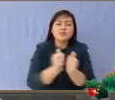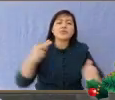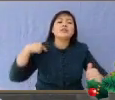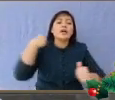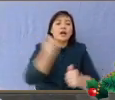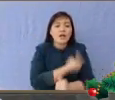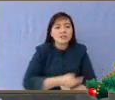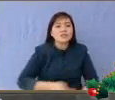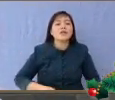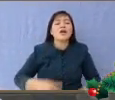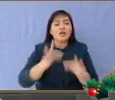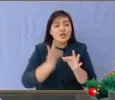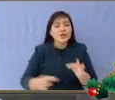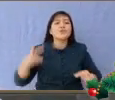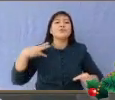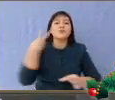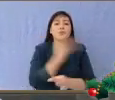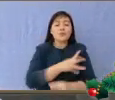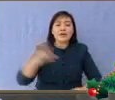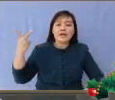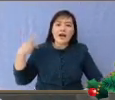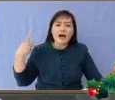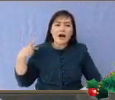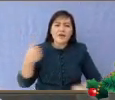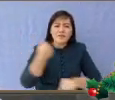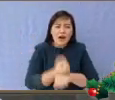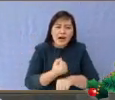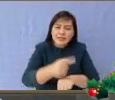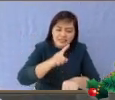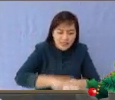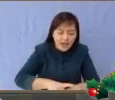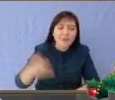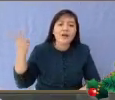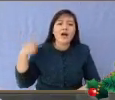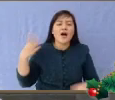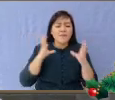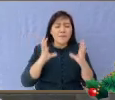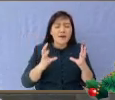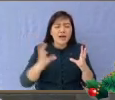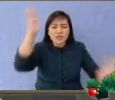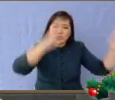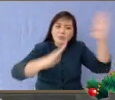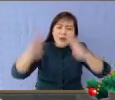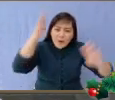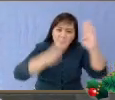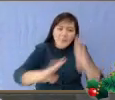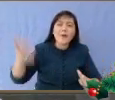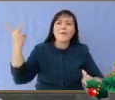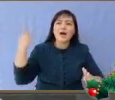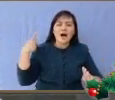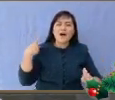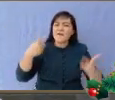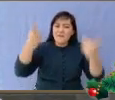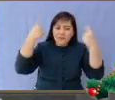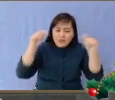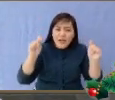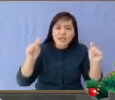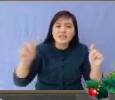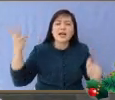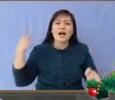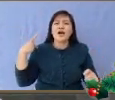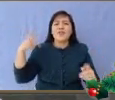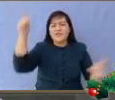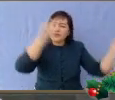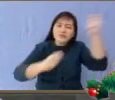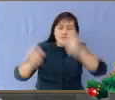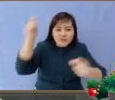magkaproblema, ikaw man ngayon ay nasa matinding pagsubok, baka meron lang gustong ituro sa iyo ang Panginoon, meron lang sasabihin sa iyo ang Panginoon, at